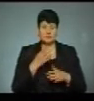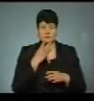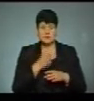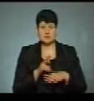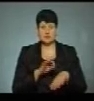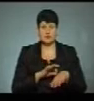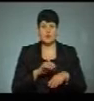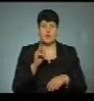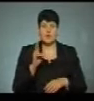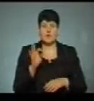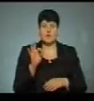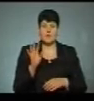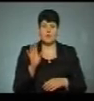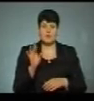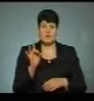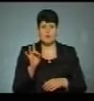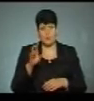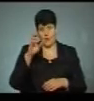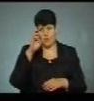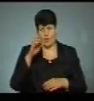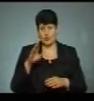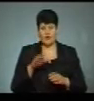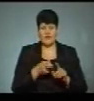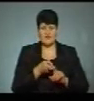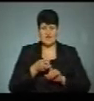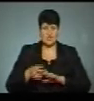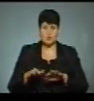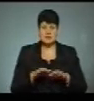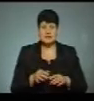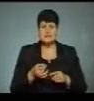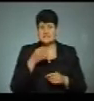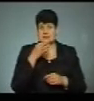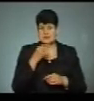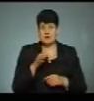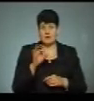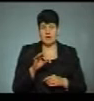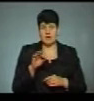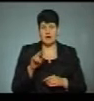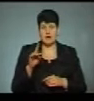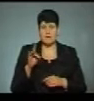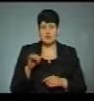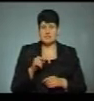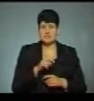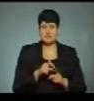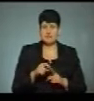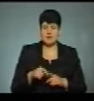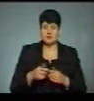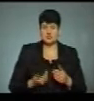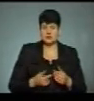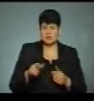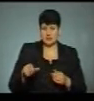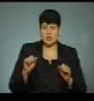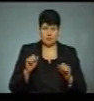на коронавірус. Про це повідомила заступниця начальника міського управління охорони здоров'я Ольга Єрмоленко. За її словами, жителі громади